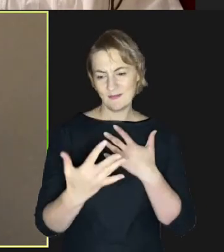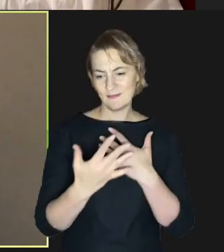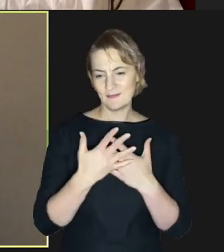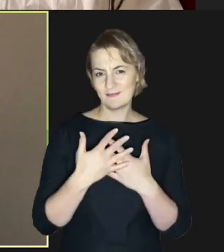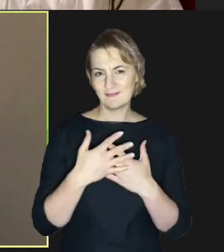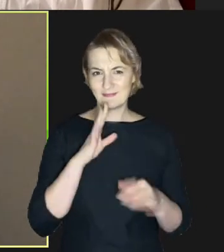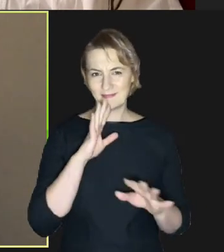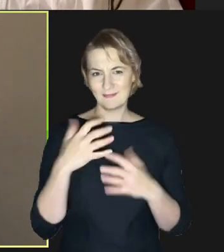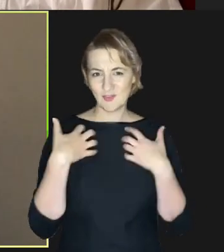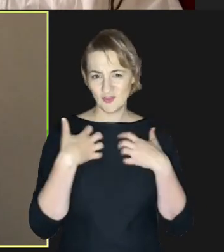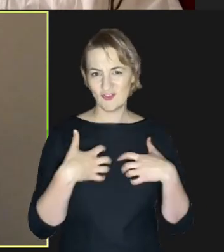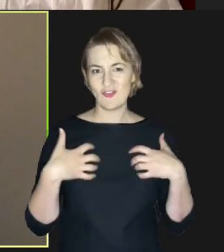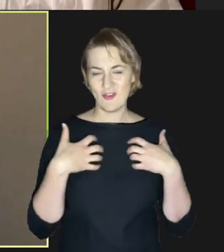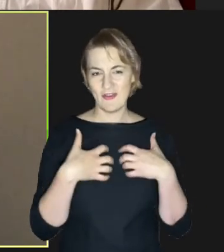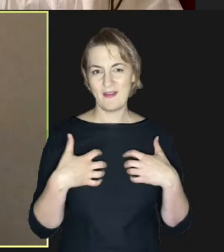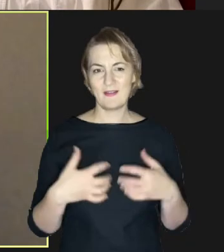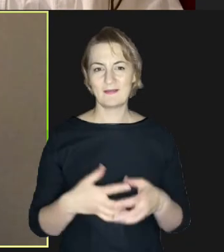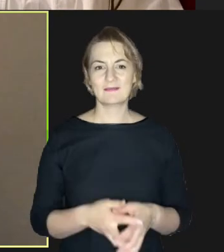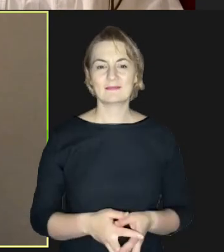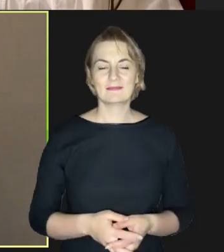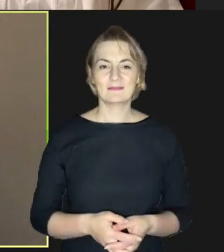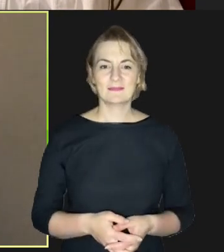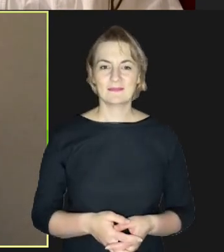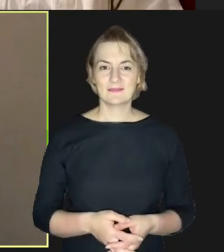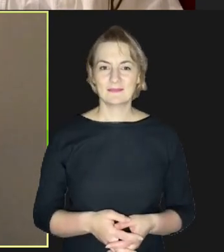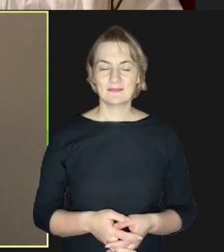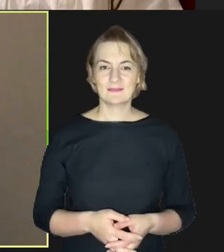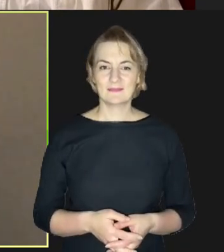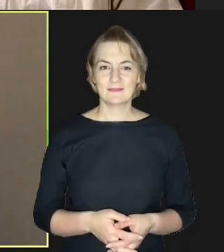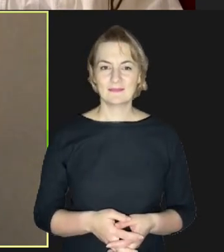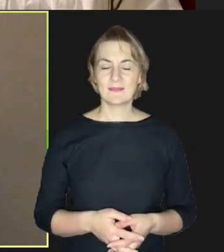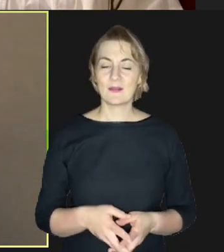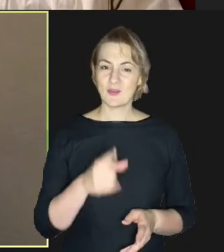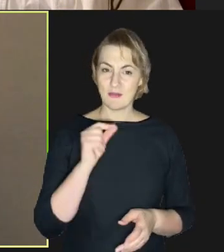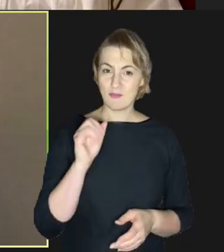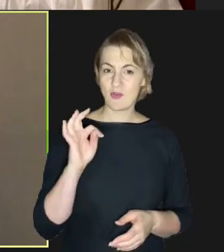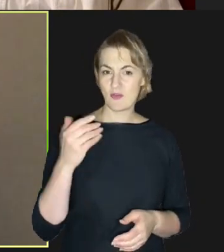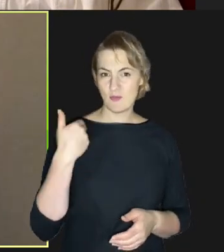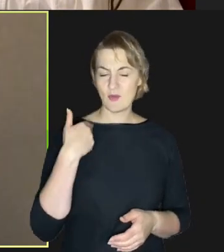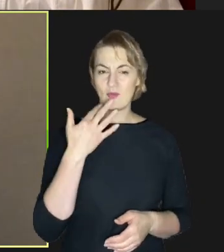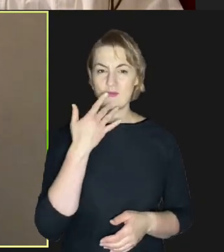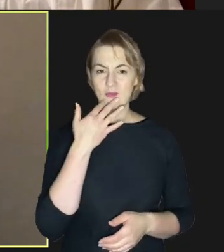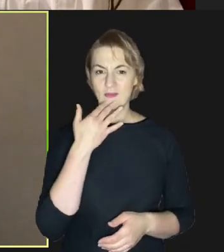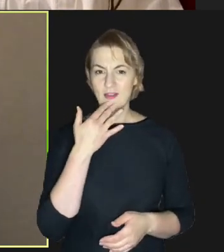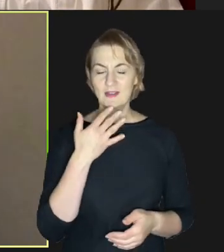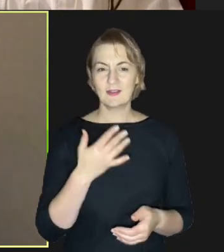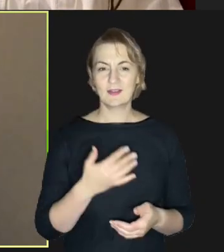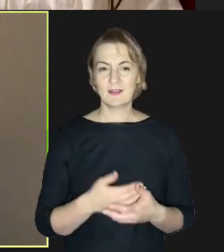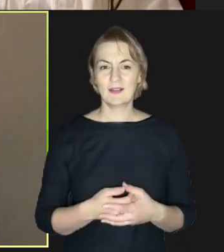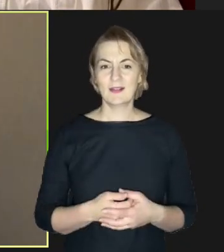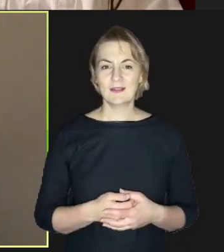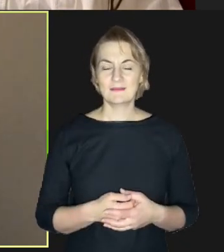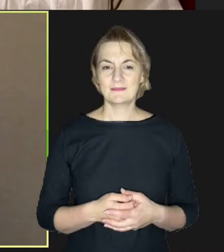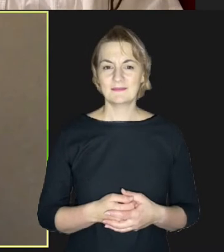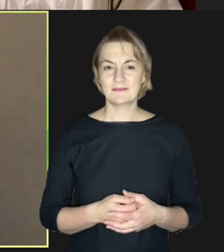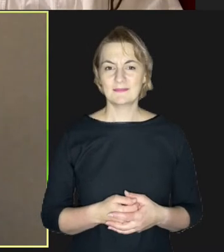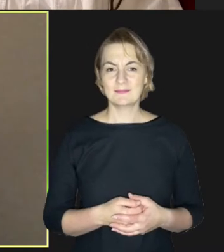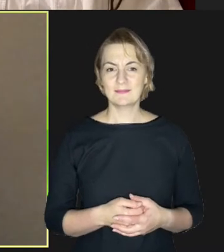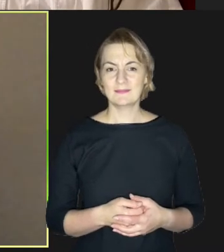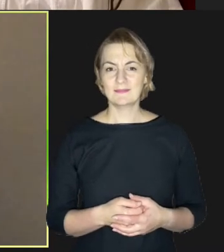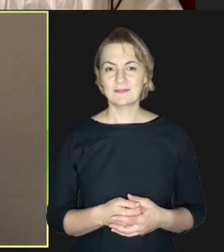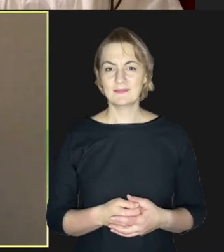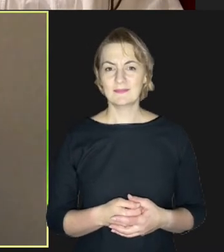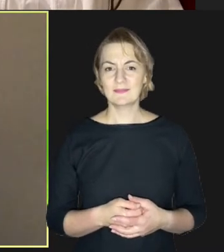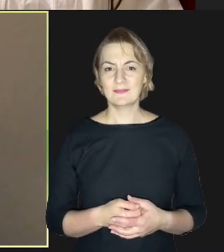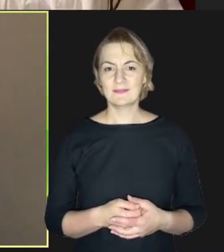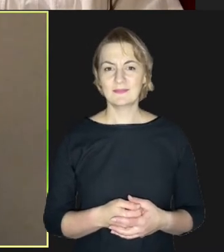przyrody. No przecież Piotr powiedział przed chwilą, no może nie przed chwilą, ale na początku rozmowy, że